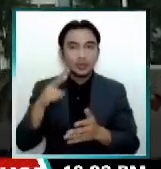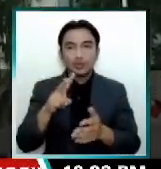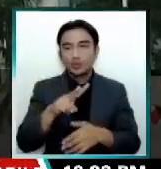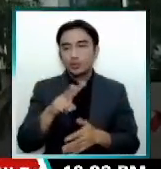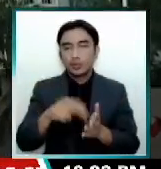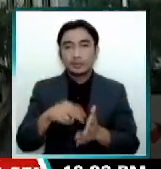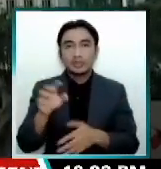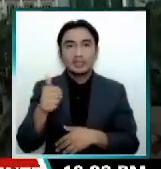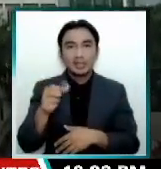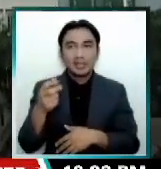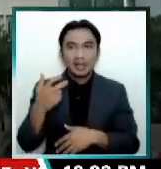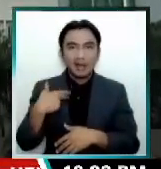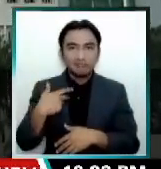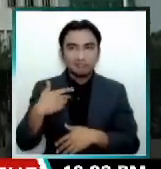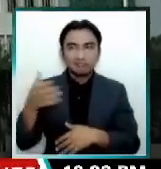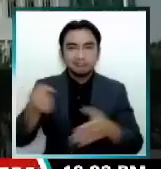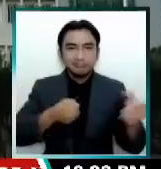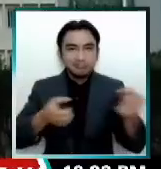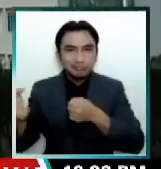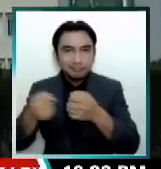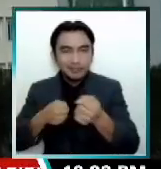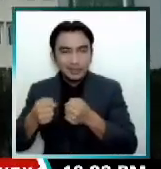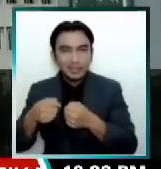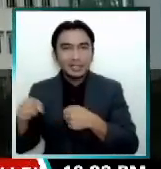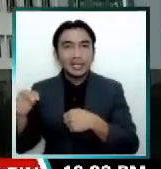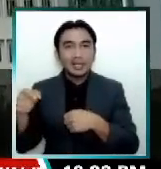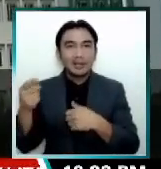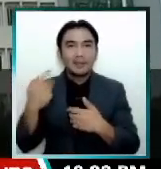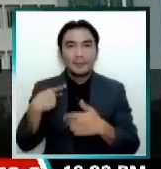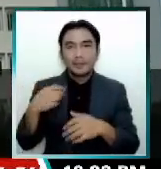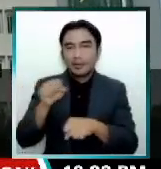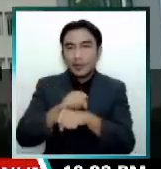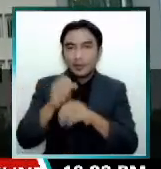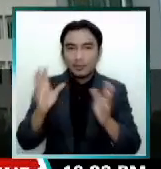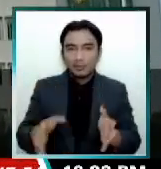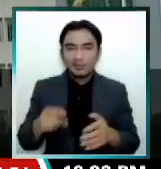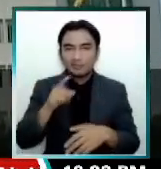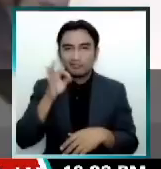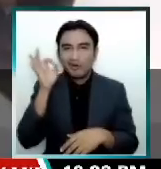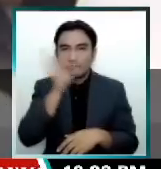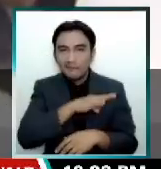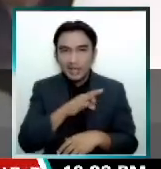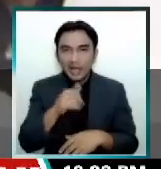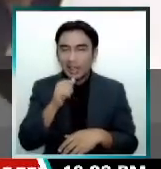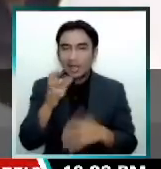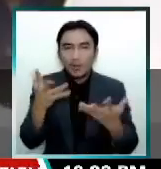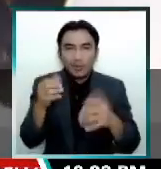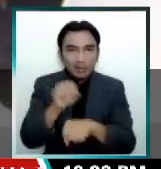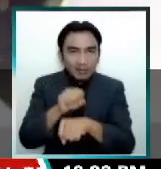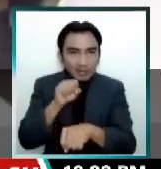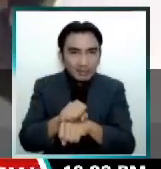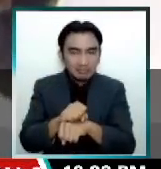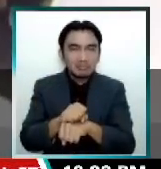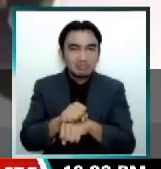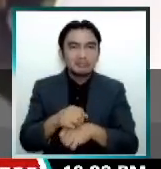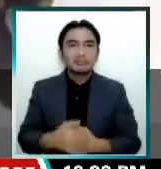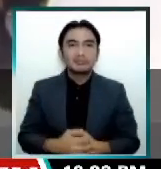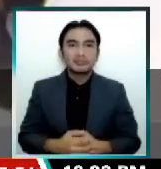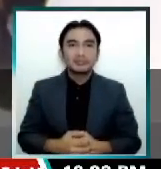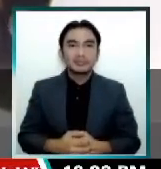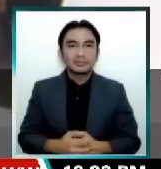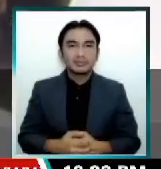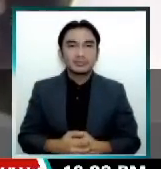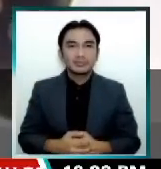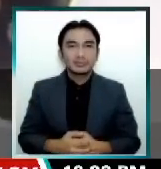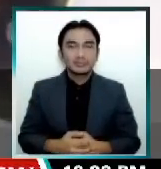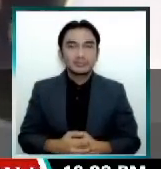ghost employees o mga empleyadong sinesweldohan kahit hindi naman talaga nagtatrabaho sa kanyang opisina.